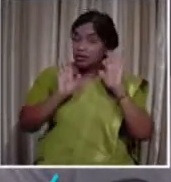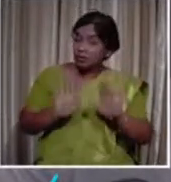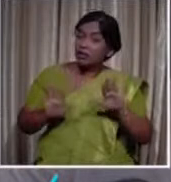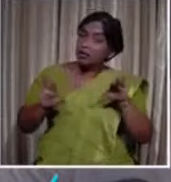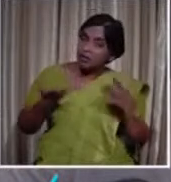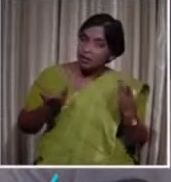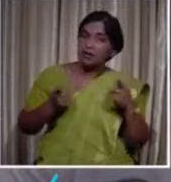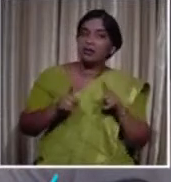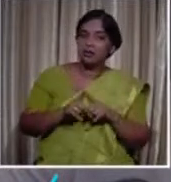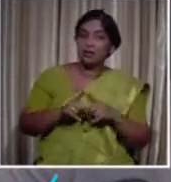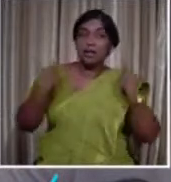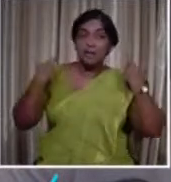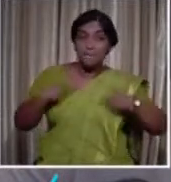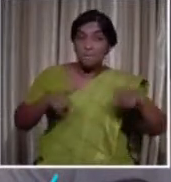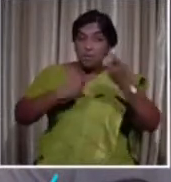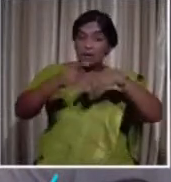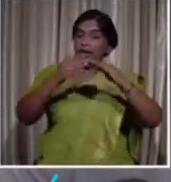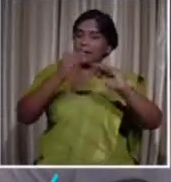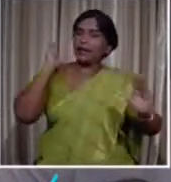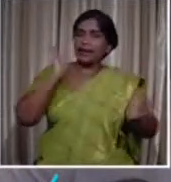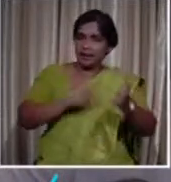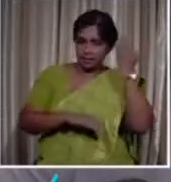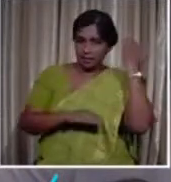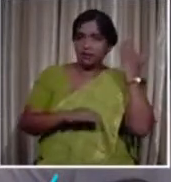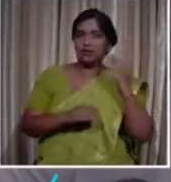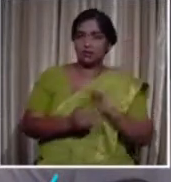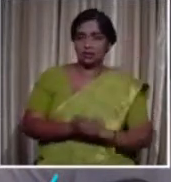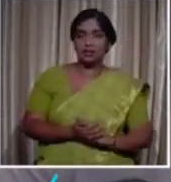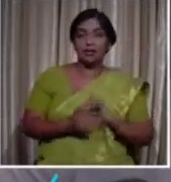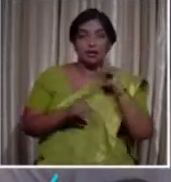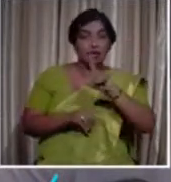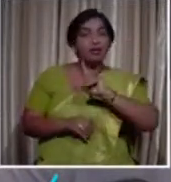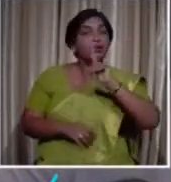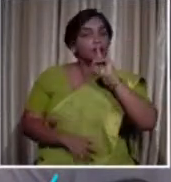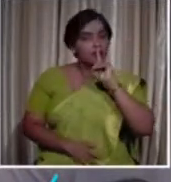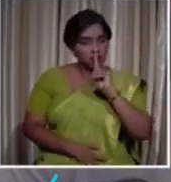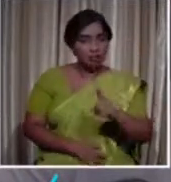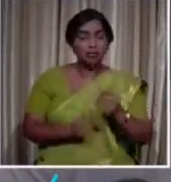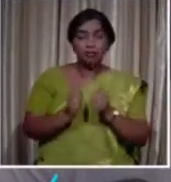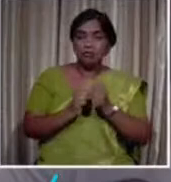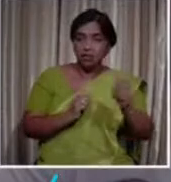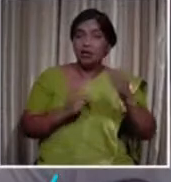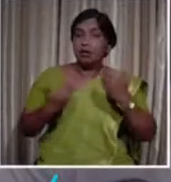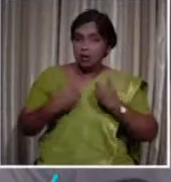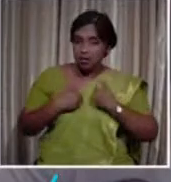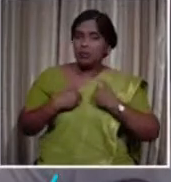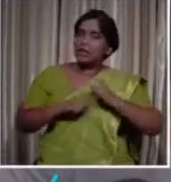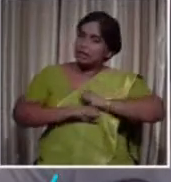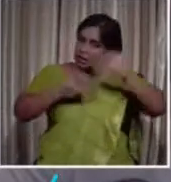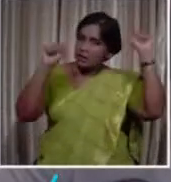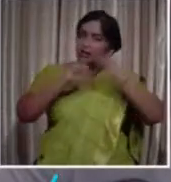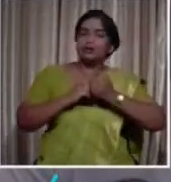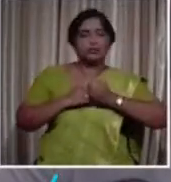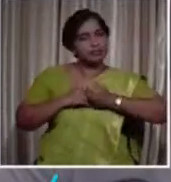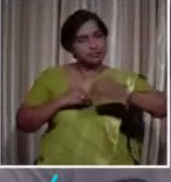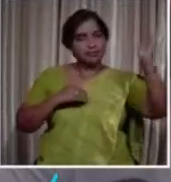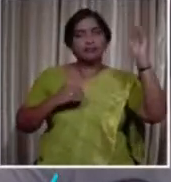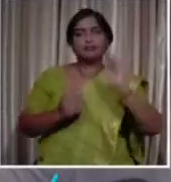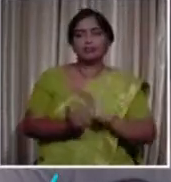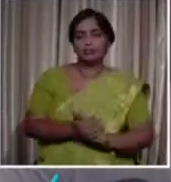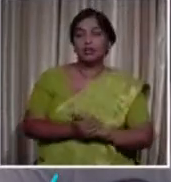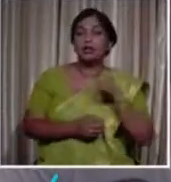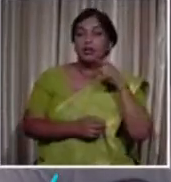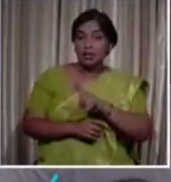නැත්නම් රාජපක්ෂවරු ගෙදර යන්න ඕනේ කියලා. ඒ ඉල්ලීම ඉටු වෙනතුරු අපි මේ අරගලේ යනවා.